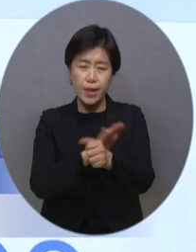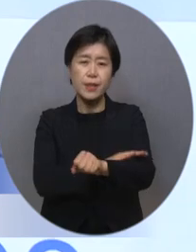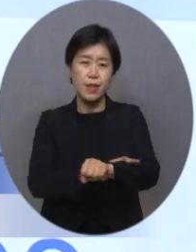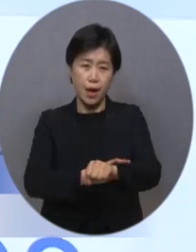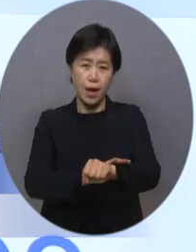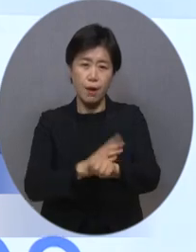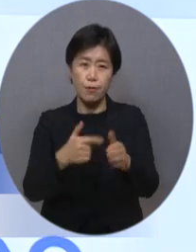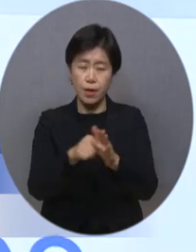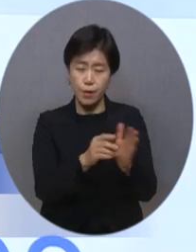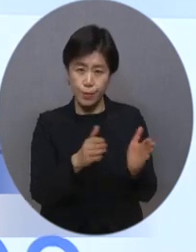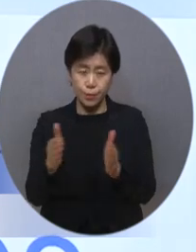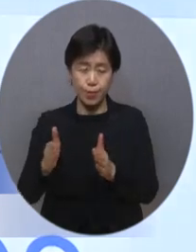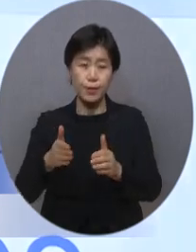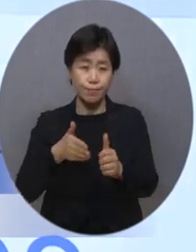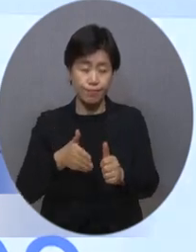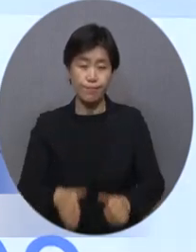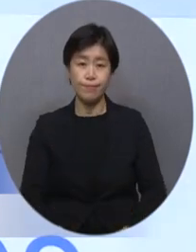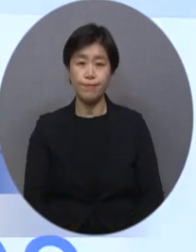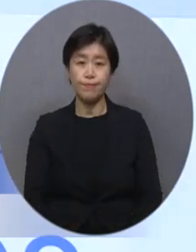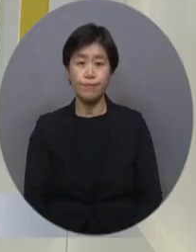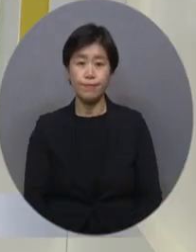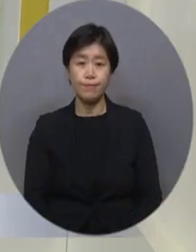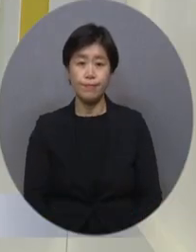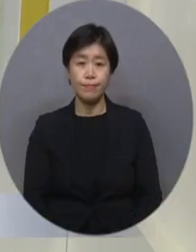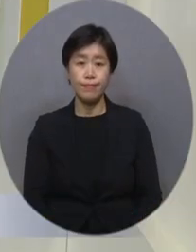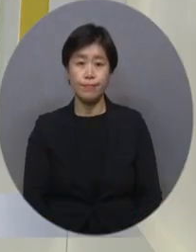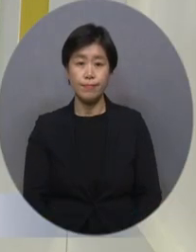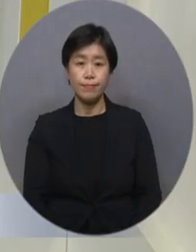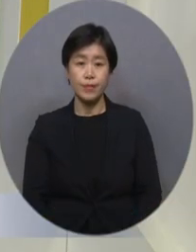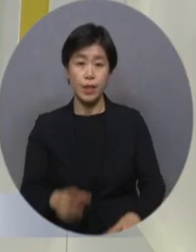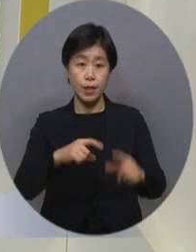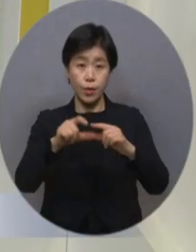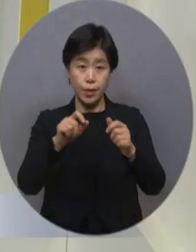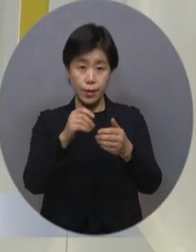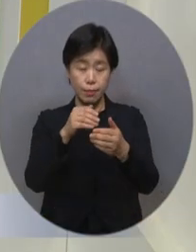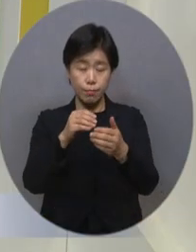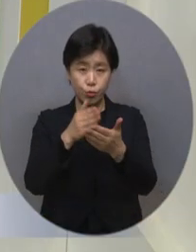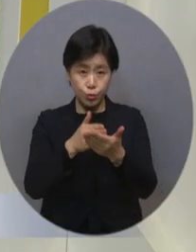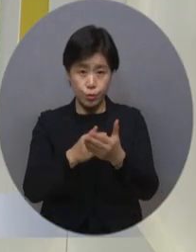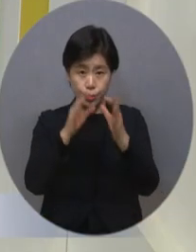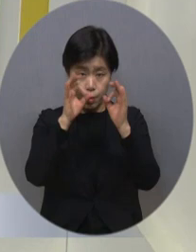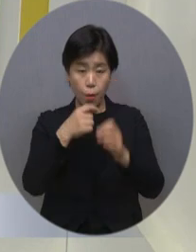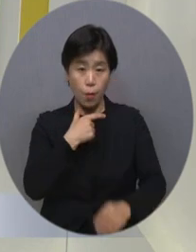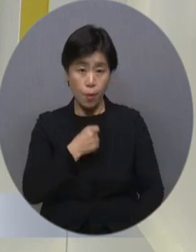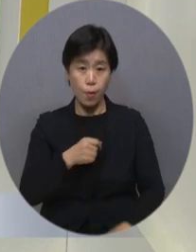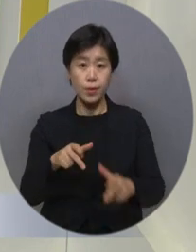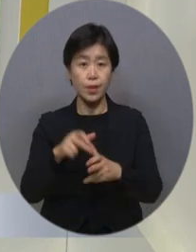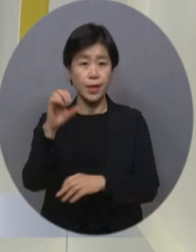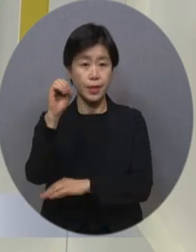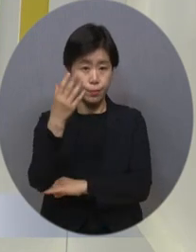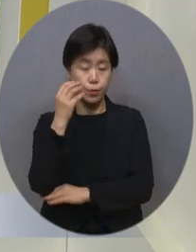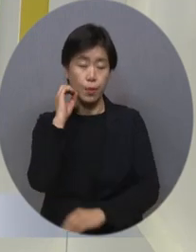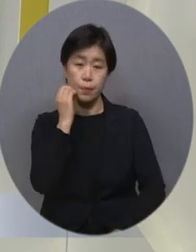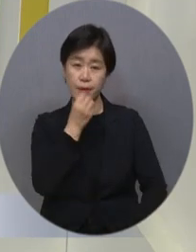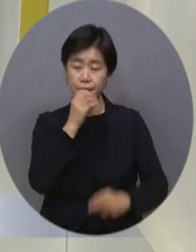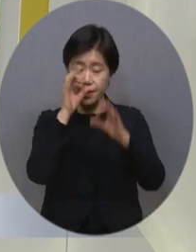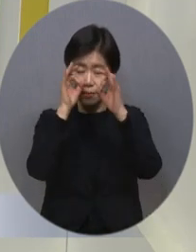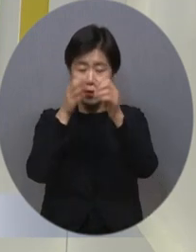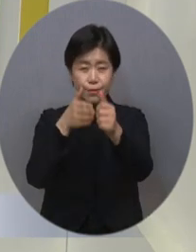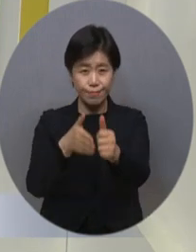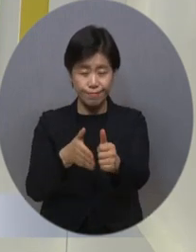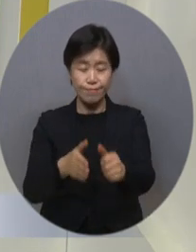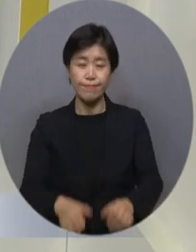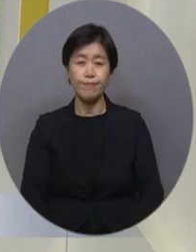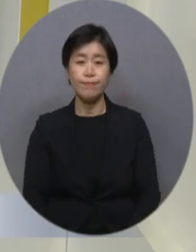국립중앙박물관이 됐으면 좋겠네요 더 자세한 뉴스는 장애인 신문과 웰페어뉴스 홈페이지를